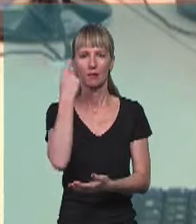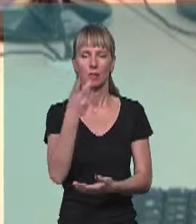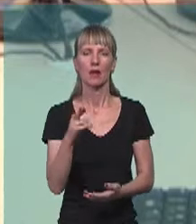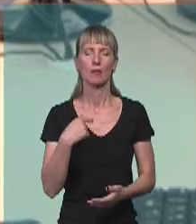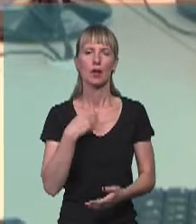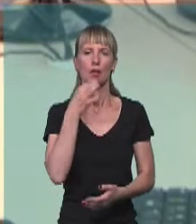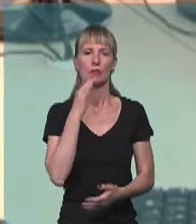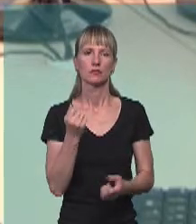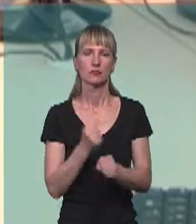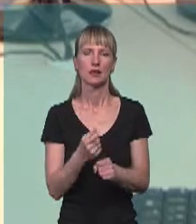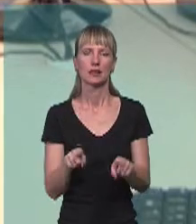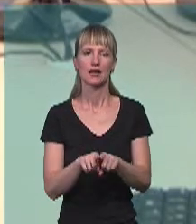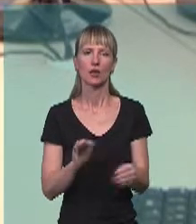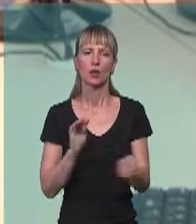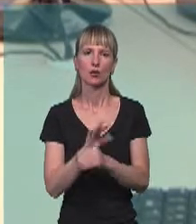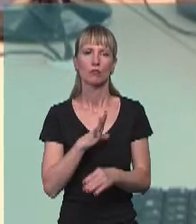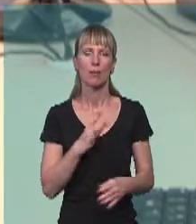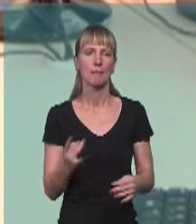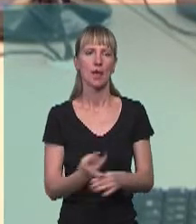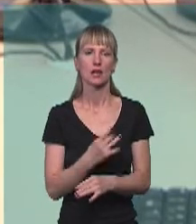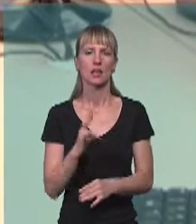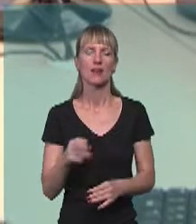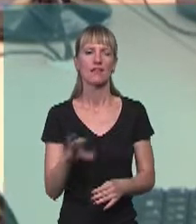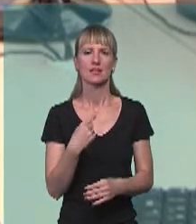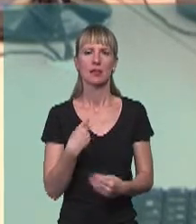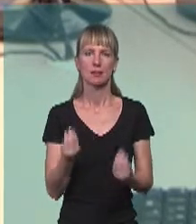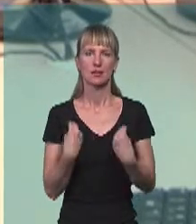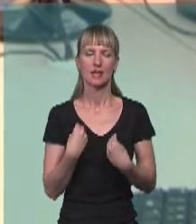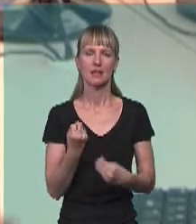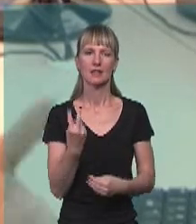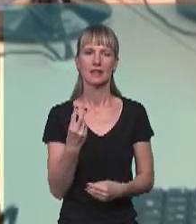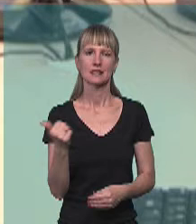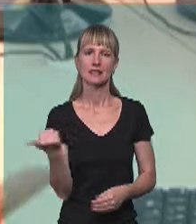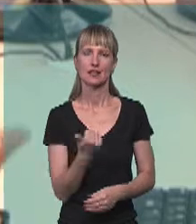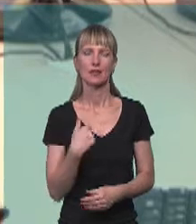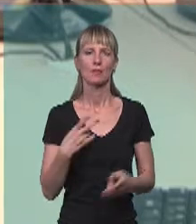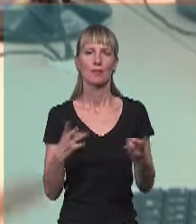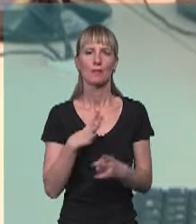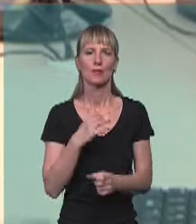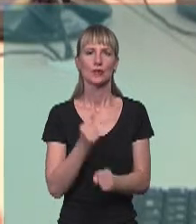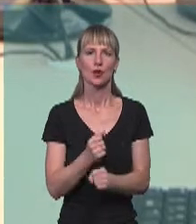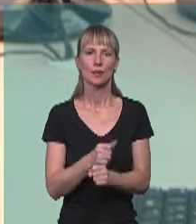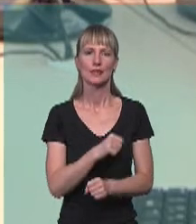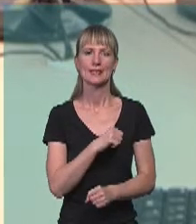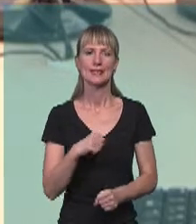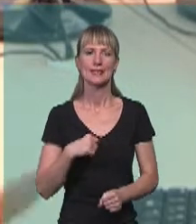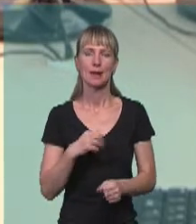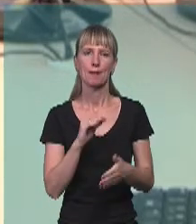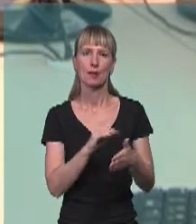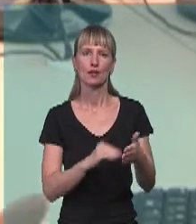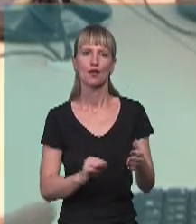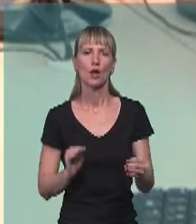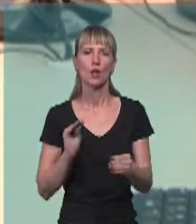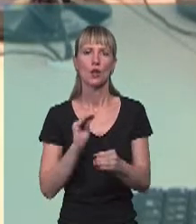досвід розробляти такий додаток був перший. На все це нам виділили 12 тижнів. Нам треба було розробити сам прототип